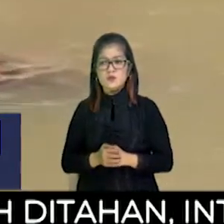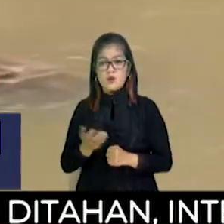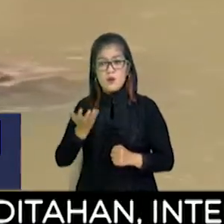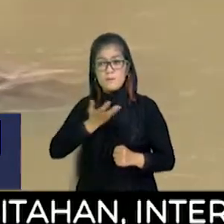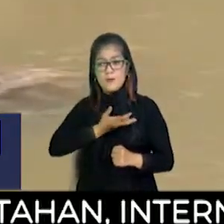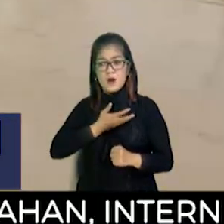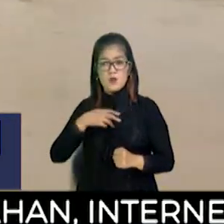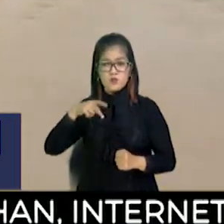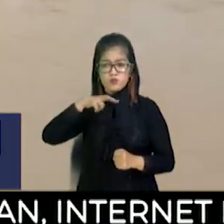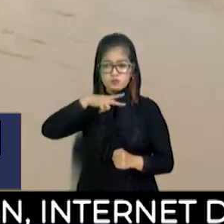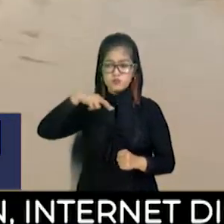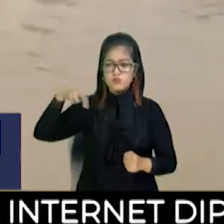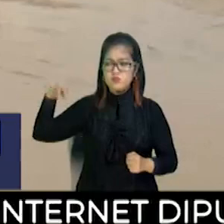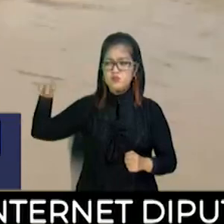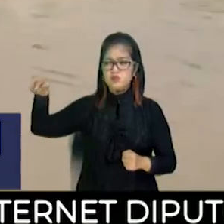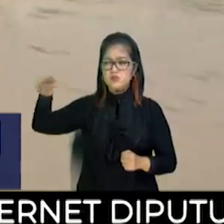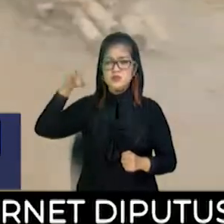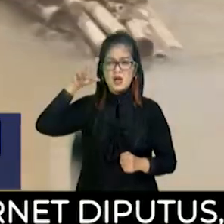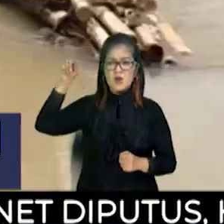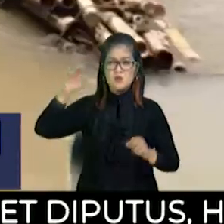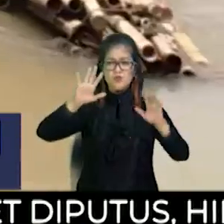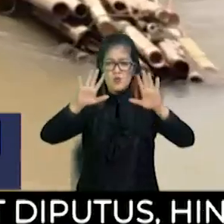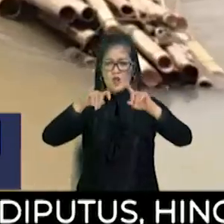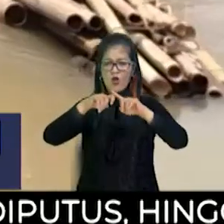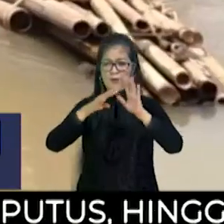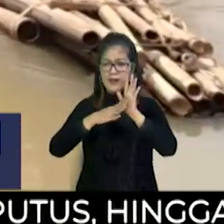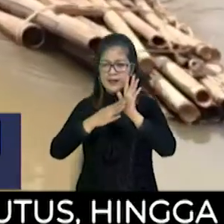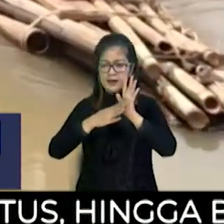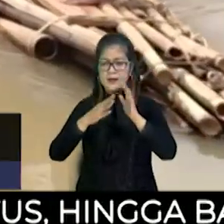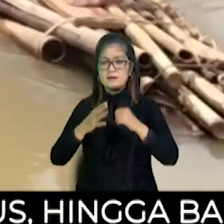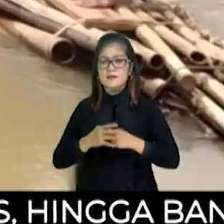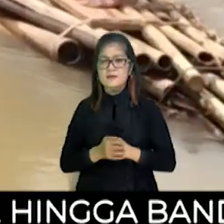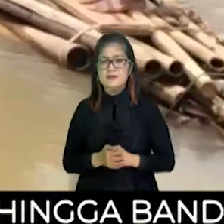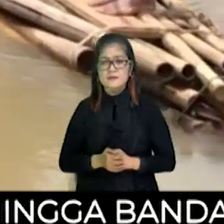km. Dari Pandeglang, Banten, Iskandar Nasution, iNews, melaporkan.